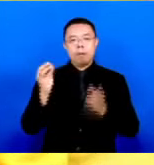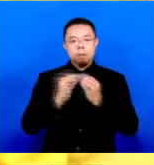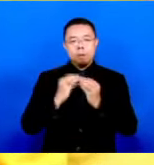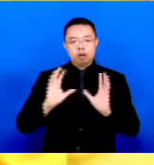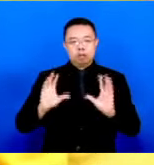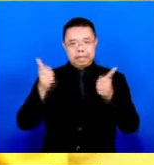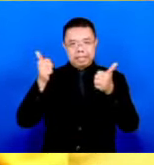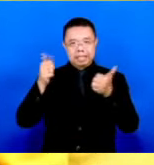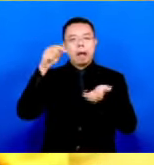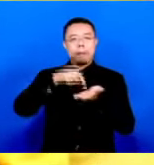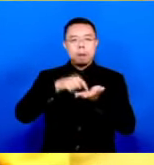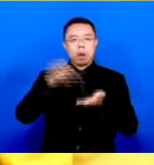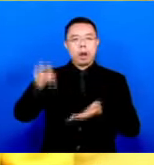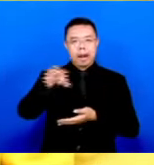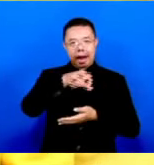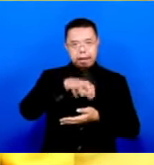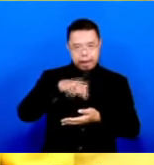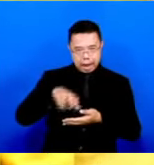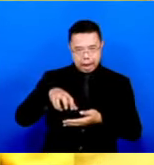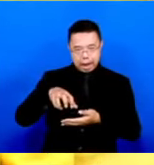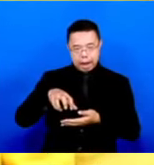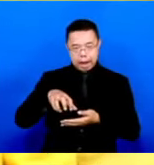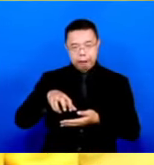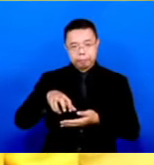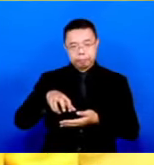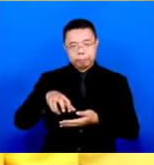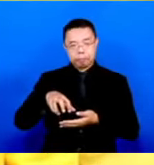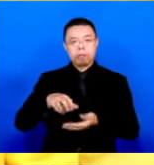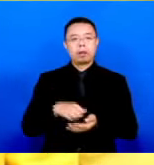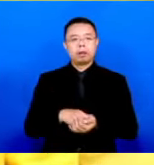menyukseskan pilkada serentak,